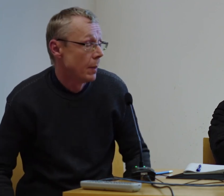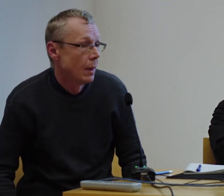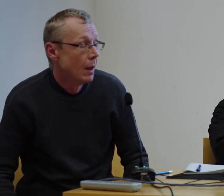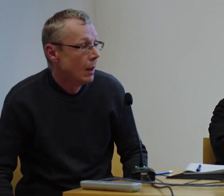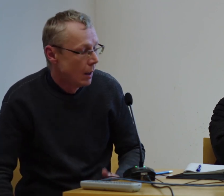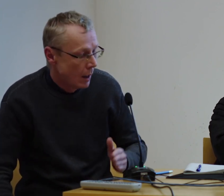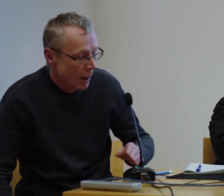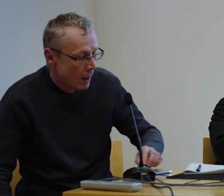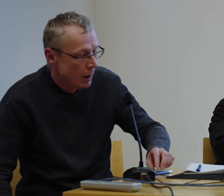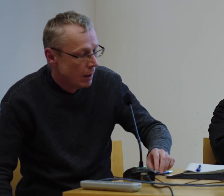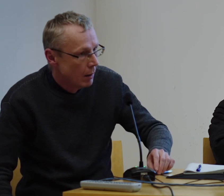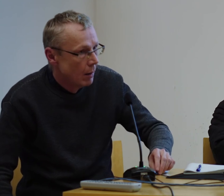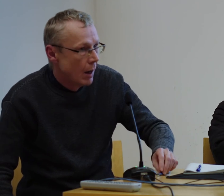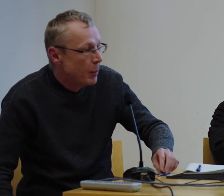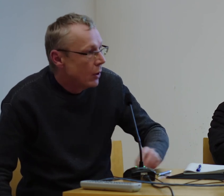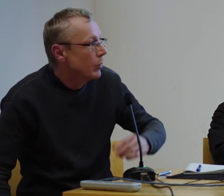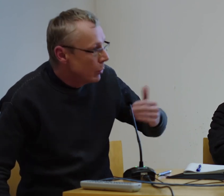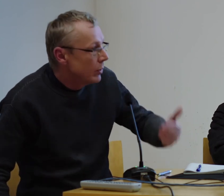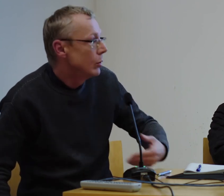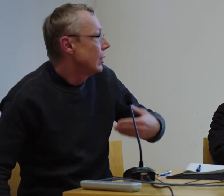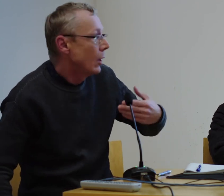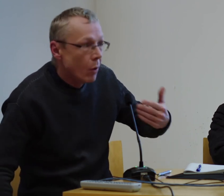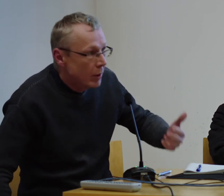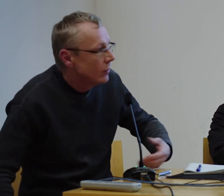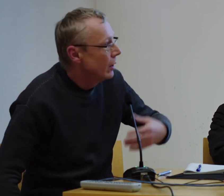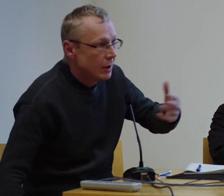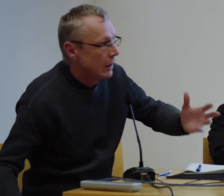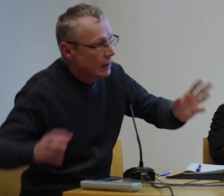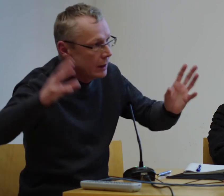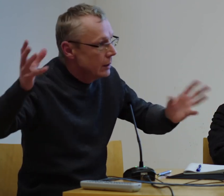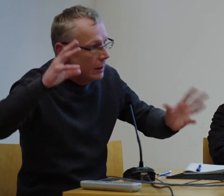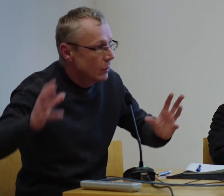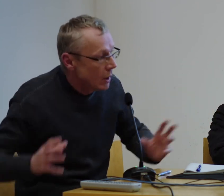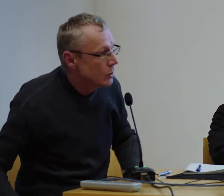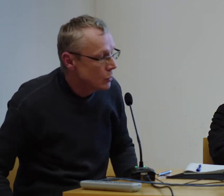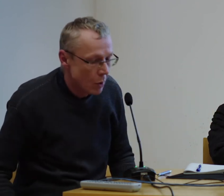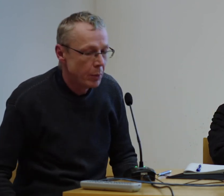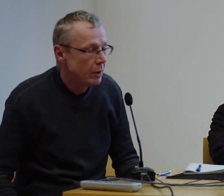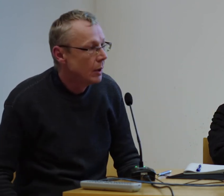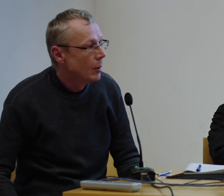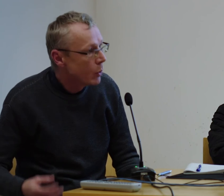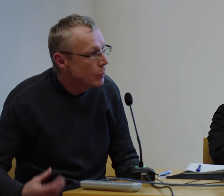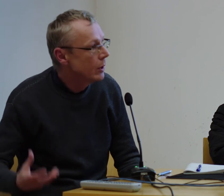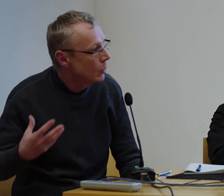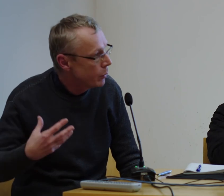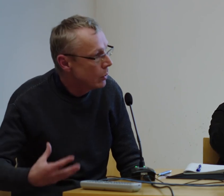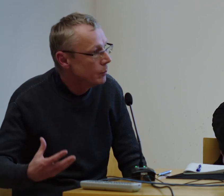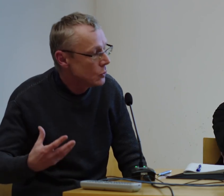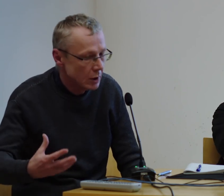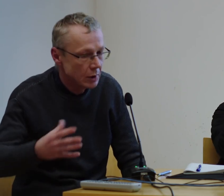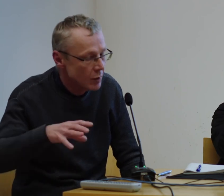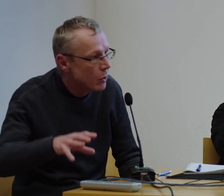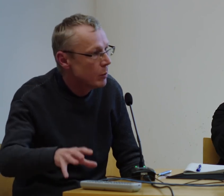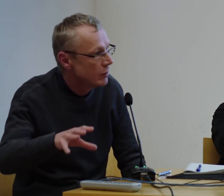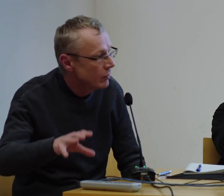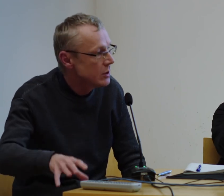produkce. A abychom nemluvili o těch jako obecných kritériích, které nedokážeme uchopit, pro mě jako pro